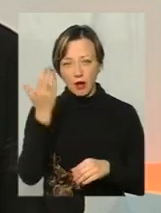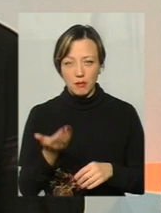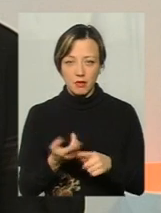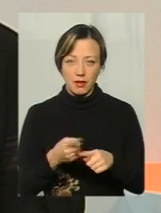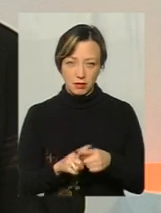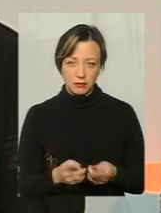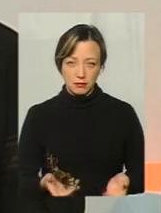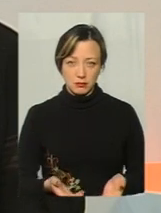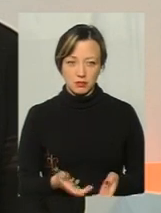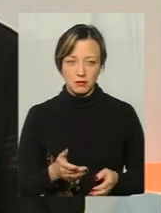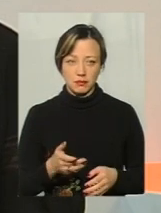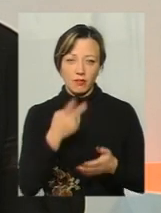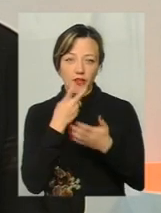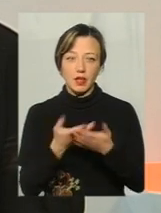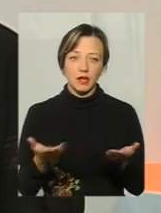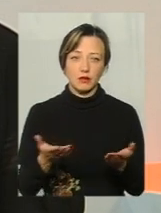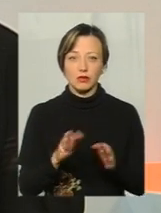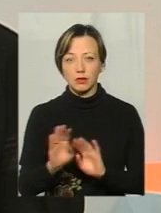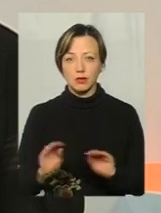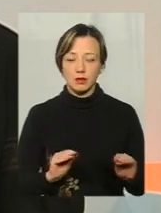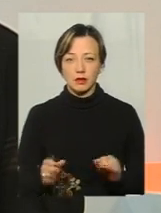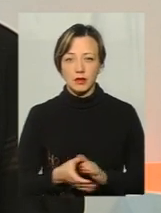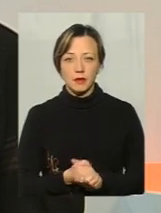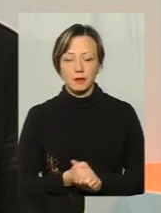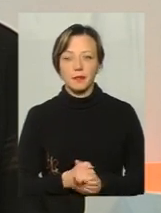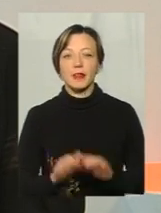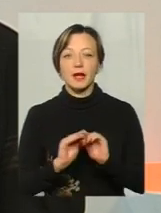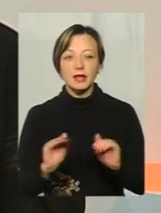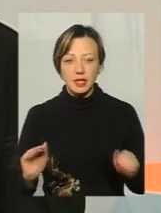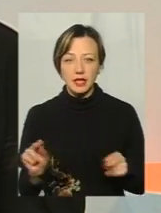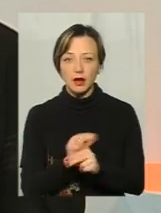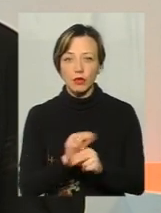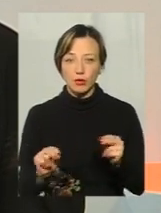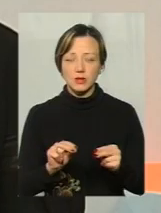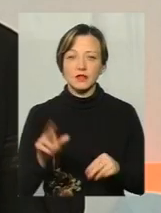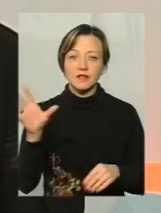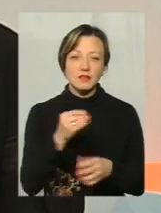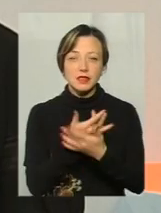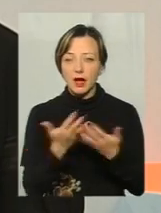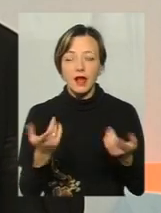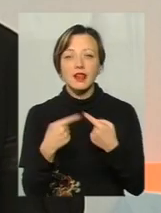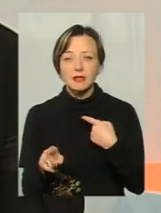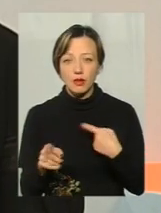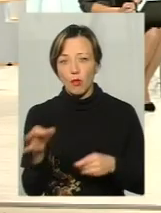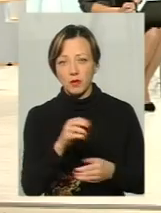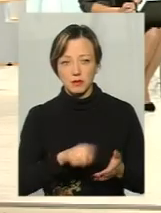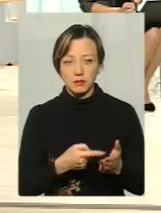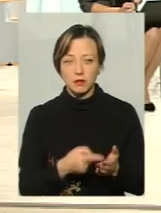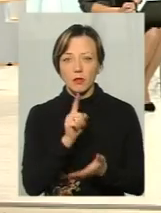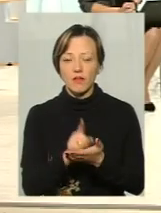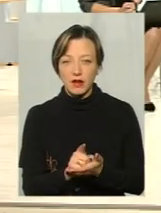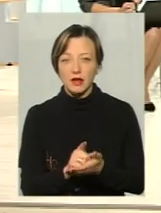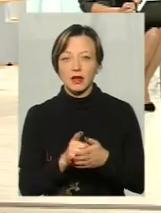вище воно видно, як воно розкладається, яка ці пазли. Яка різниця? Діти то лікуються в місті? А діти лікуються, да. Всякі діти. Яка різниця область чи місто? Вони